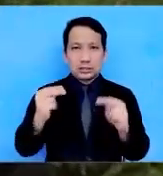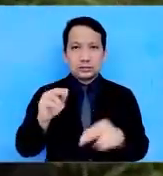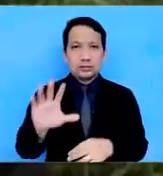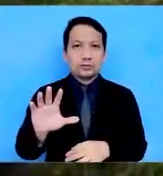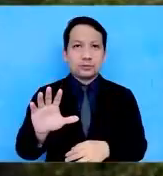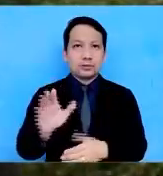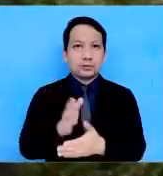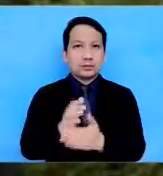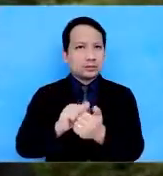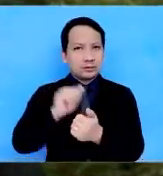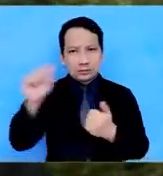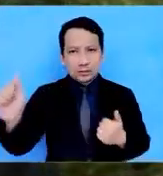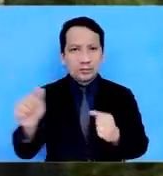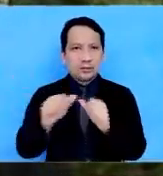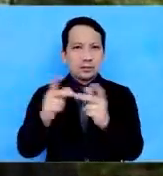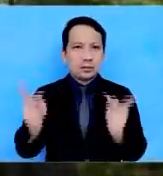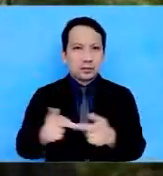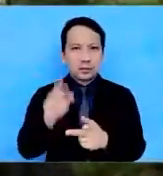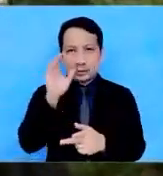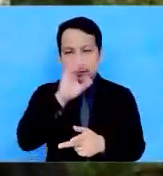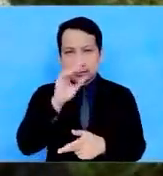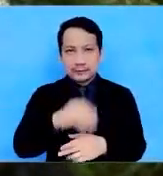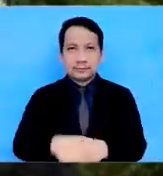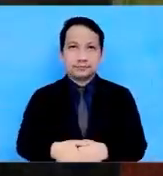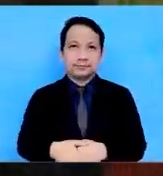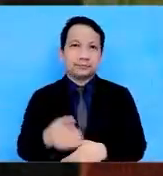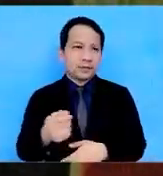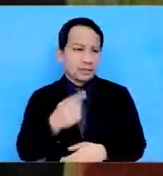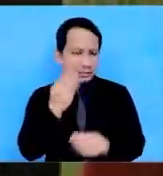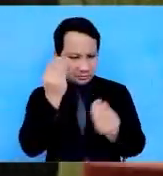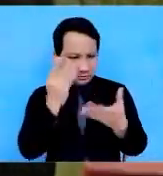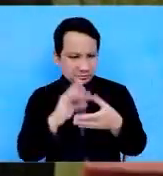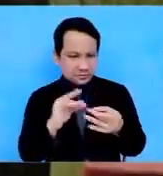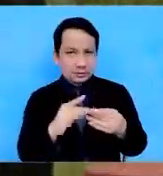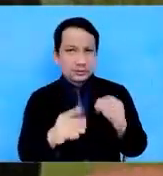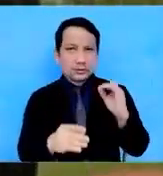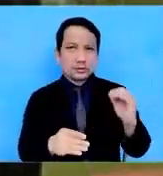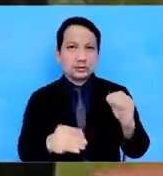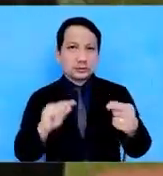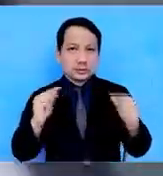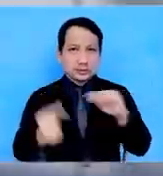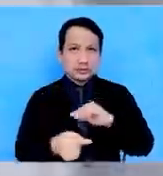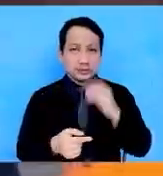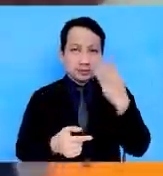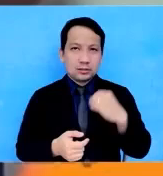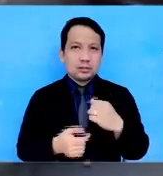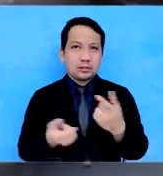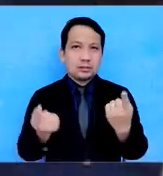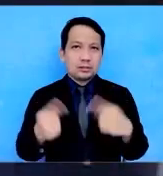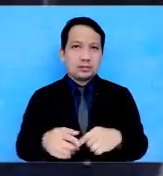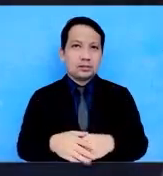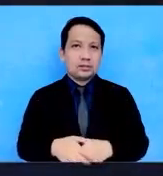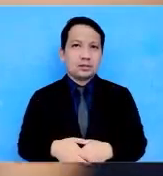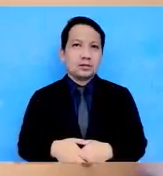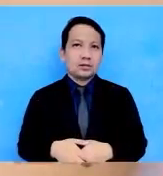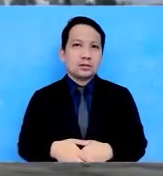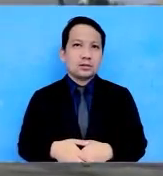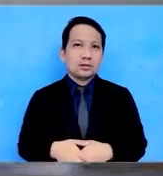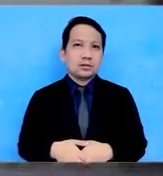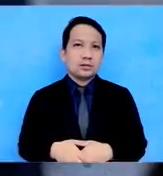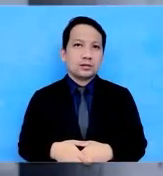na kabundukan ng Cebu. Chika ni Chard, zero injury pa rin siya sa set. Sa kabila yan, ng